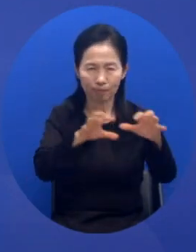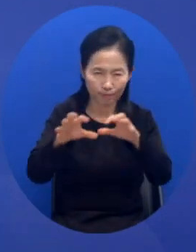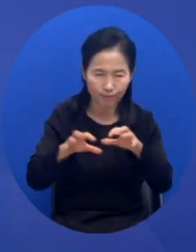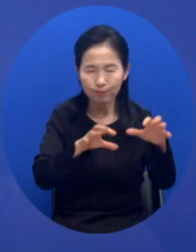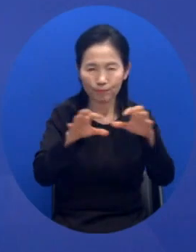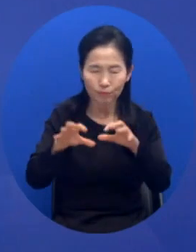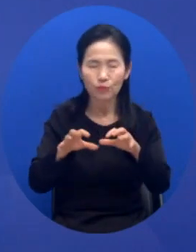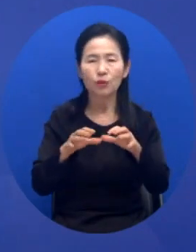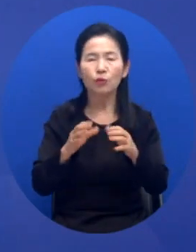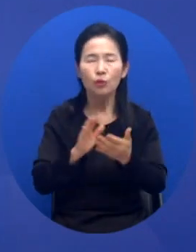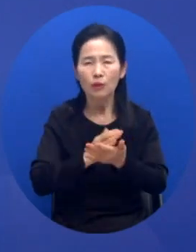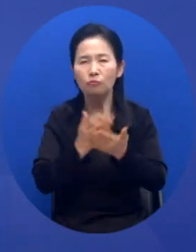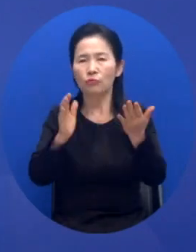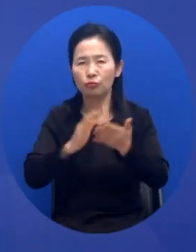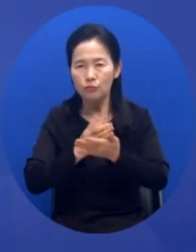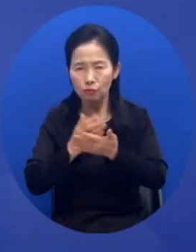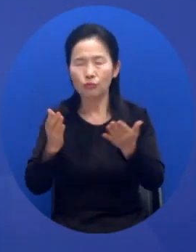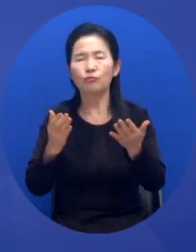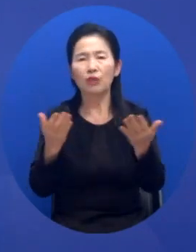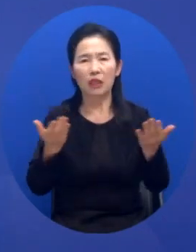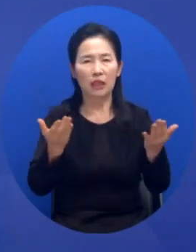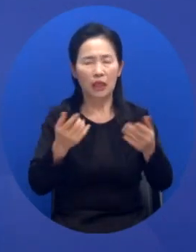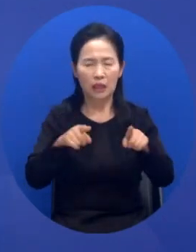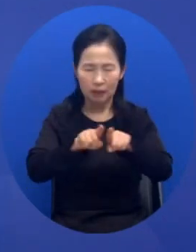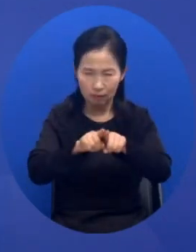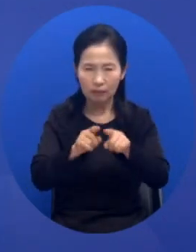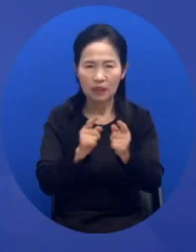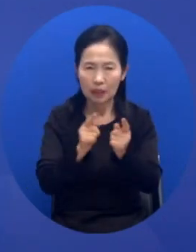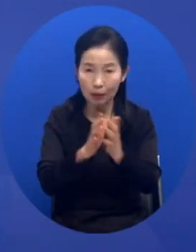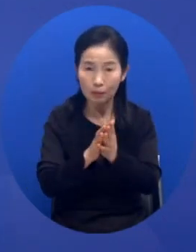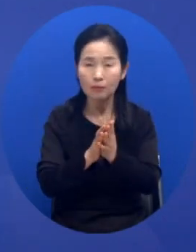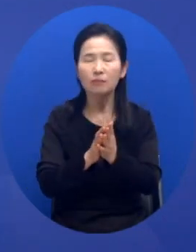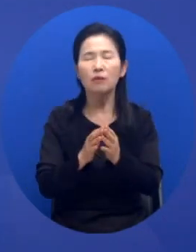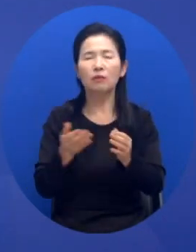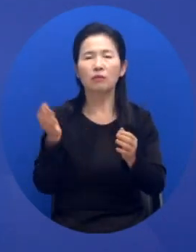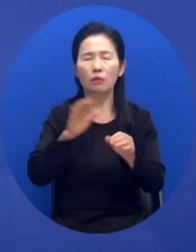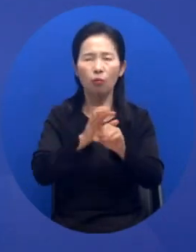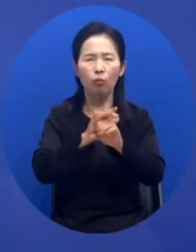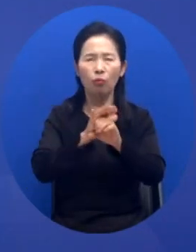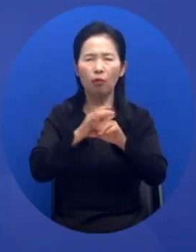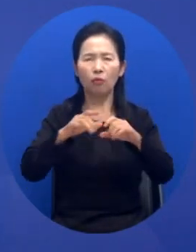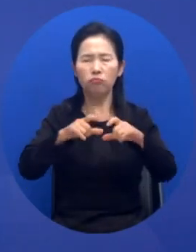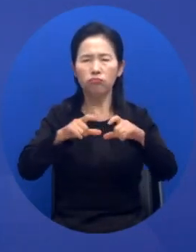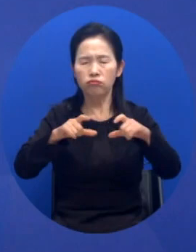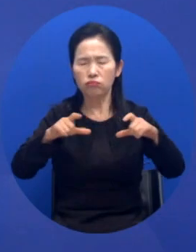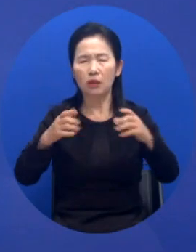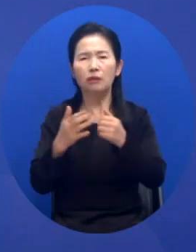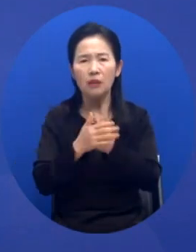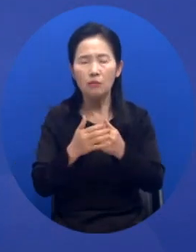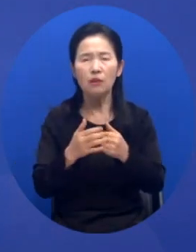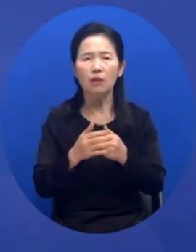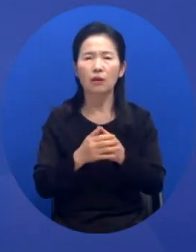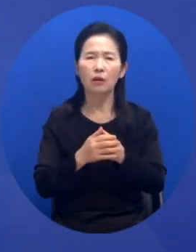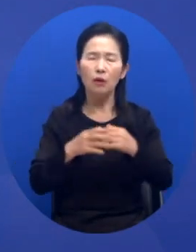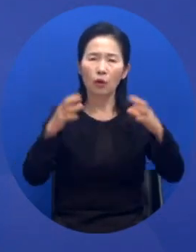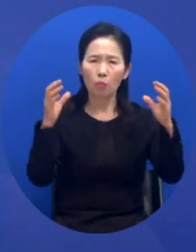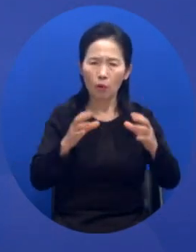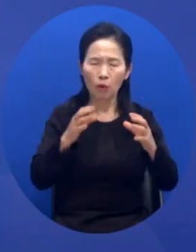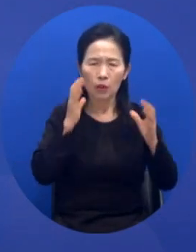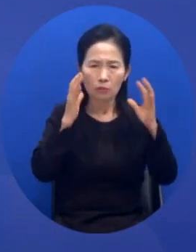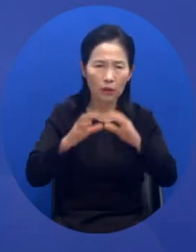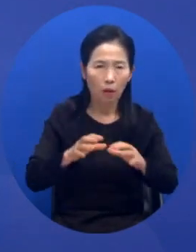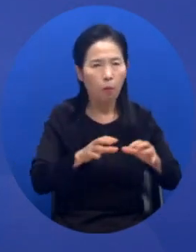소외 이웃들에게 나누기는 과정 과정들이 있었는데 아무래도 이제 코로나가 심각해 지다 보니까 김장을 못 담근다 거나 이런